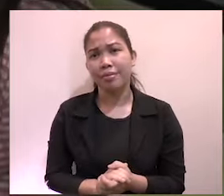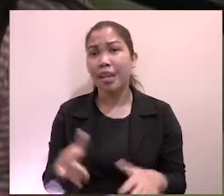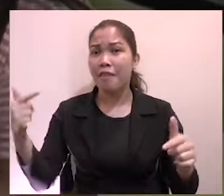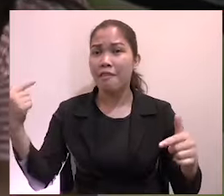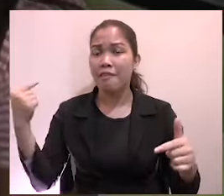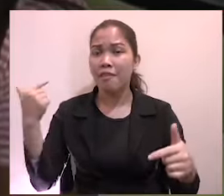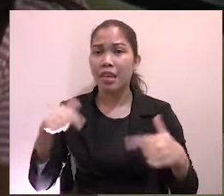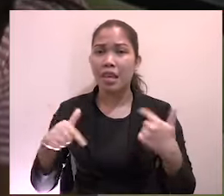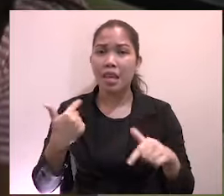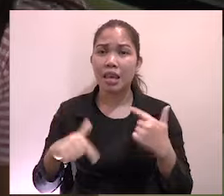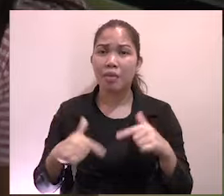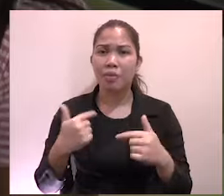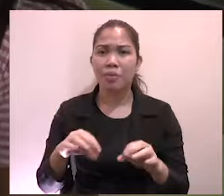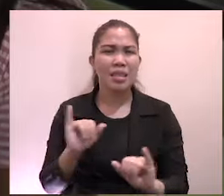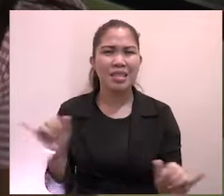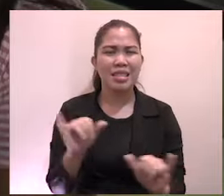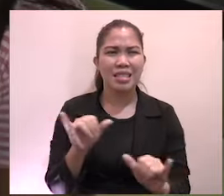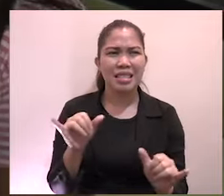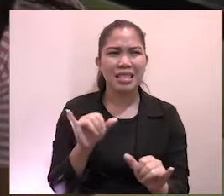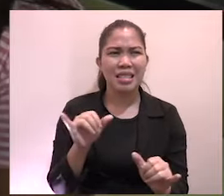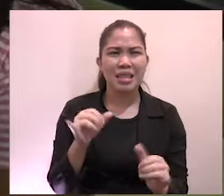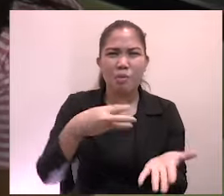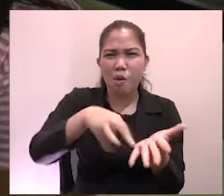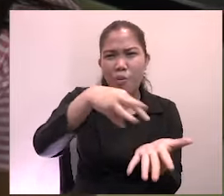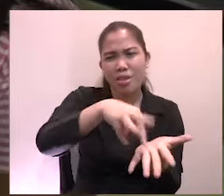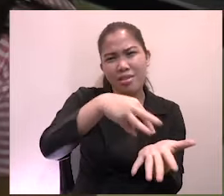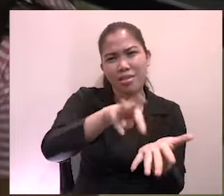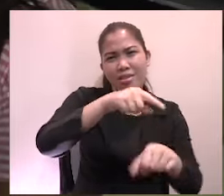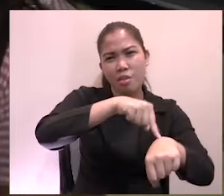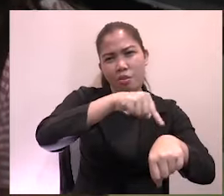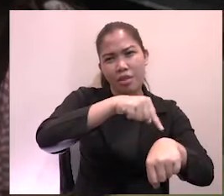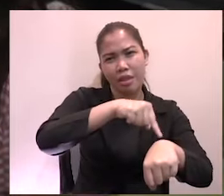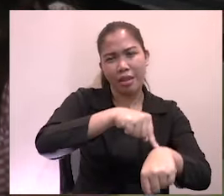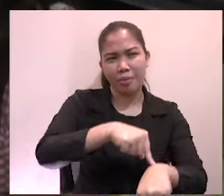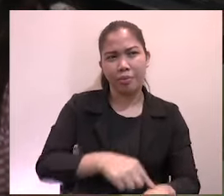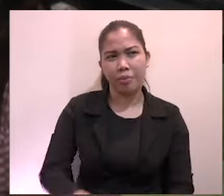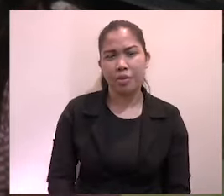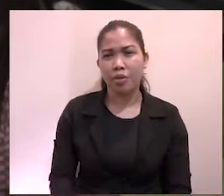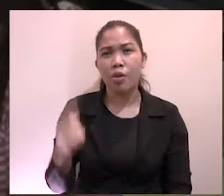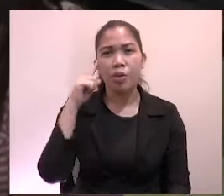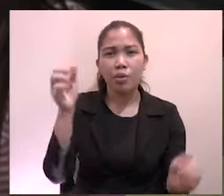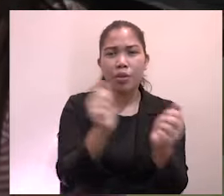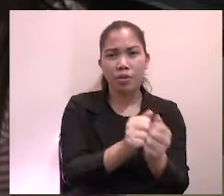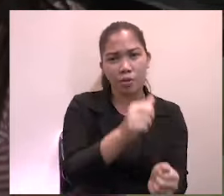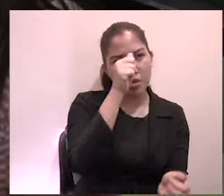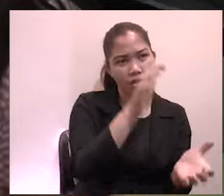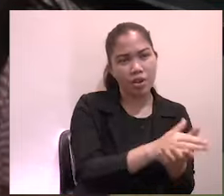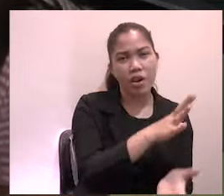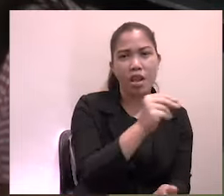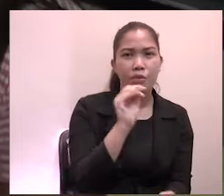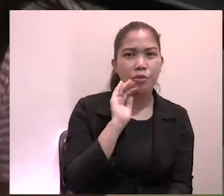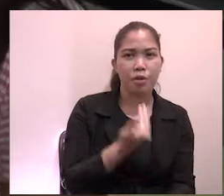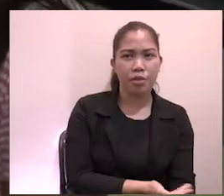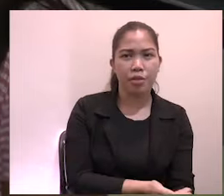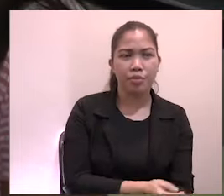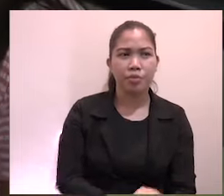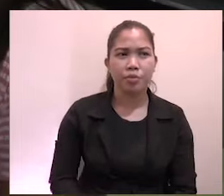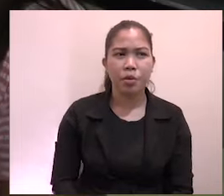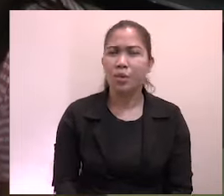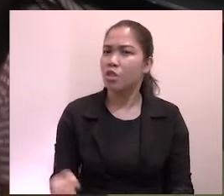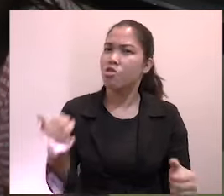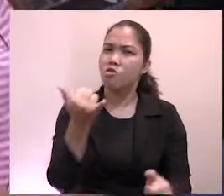na yan, kinakain ng game na yan, yung oras, quality time mo dapat para sa mister mo at para sa anak mo, which